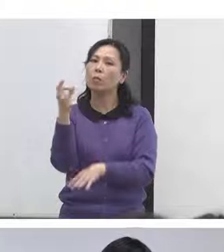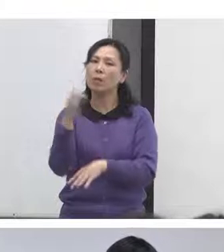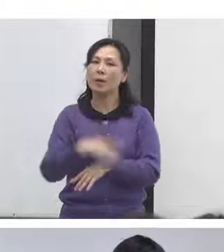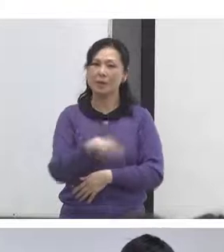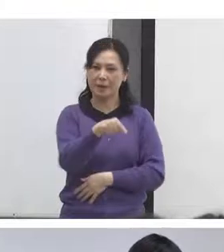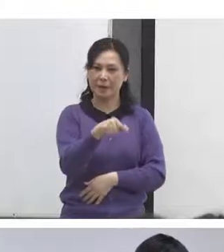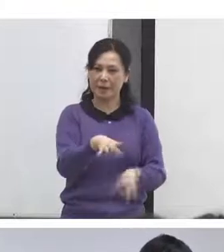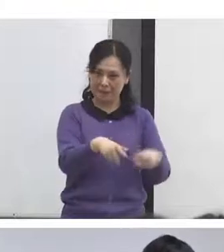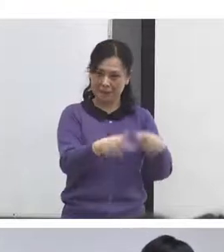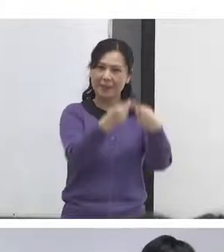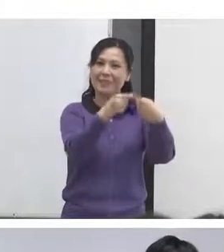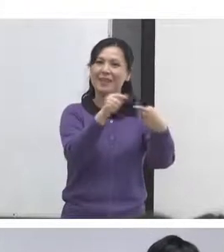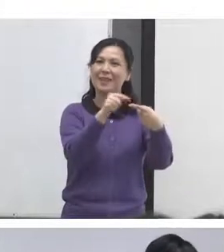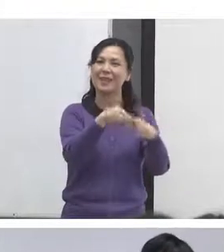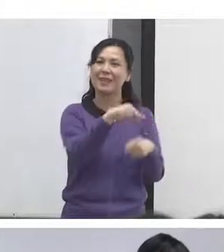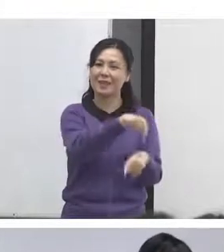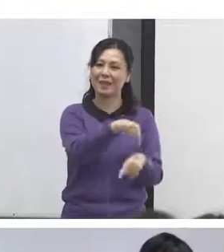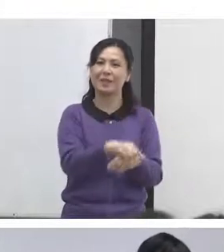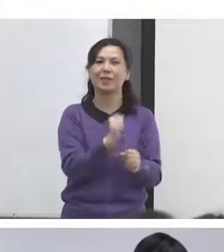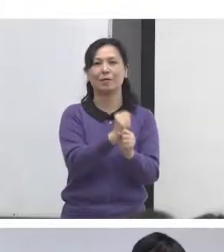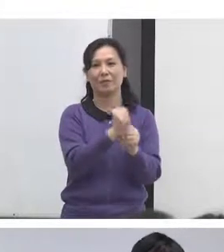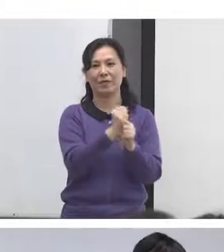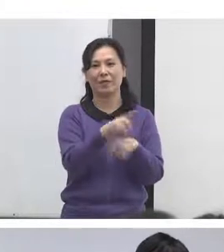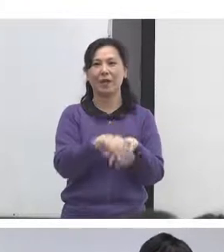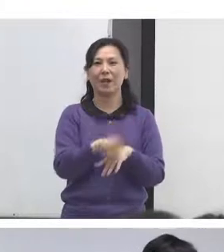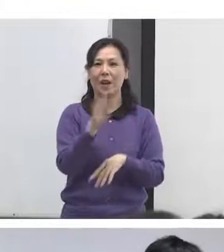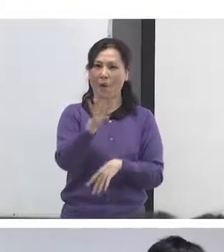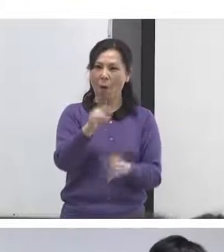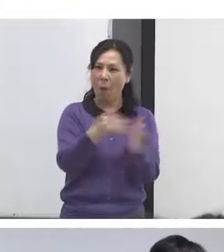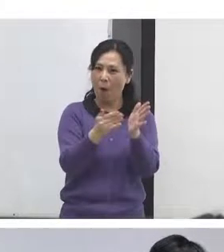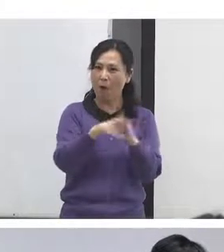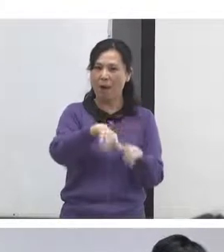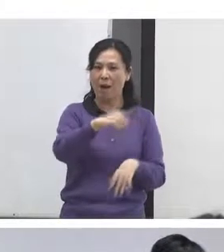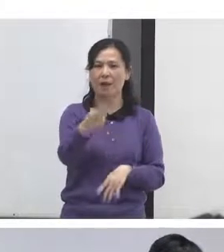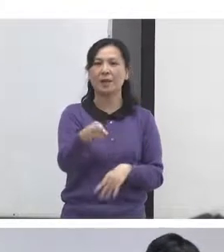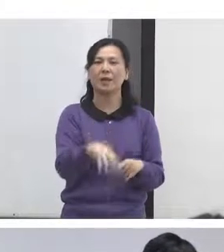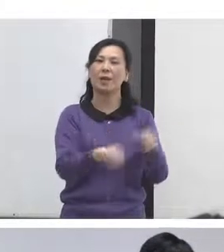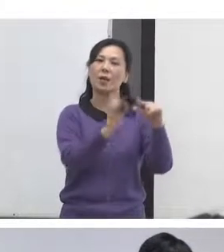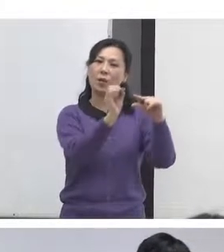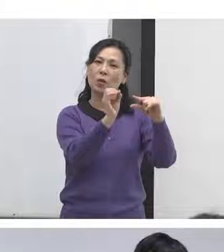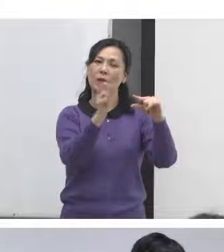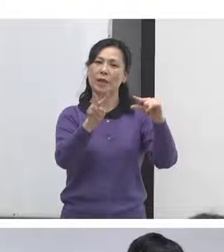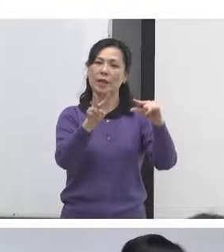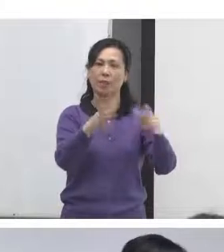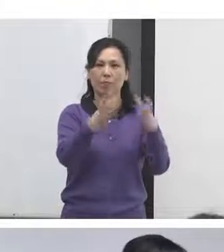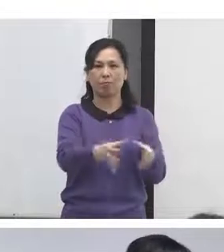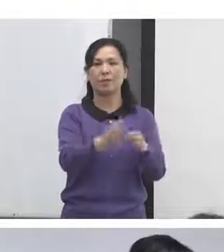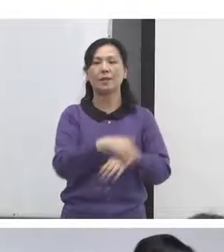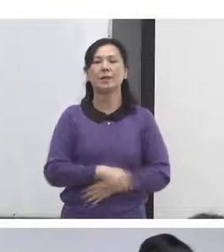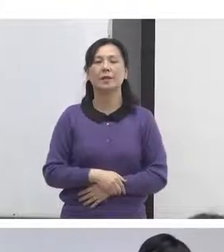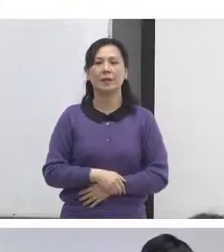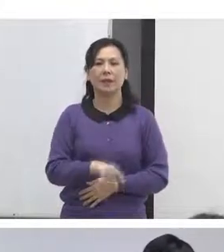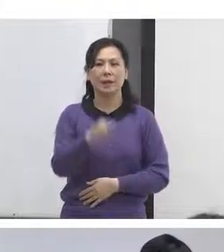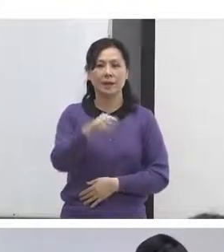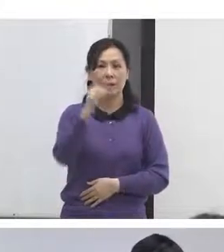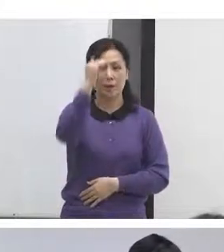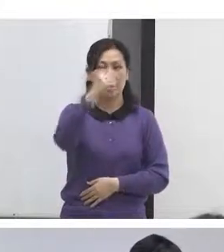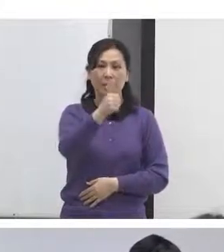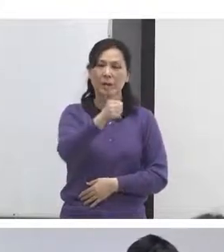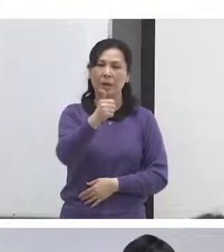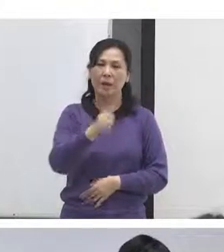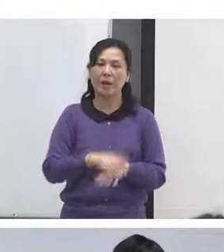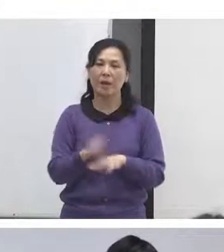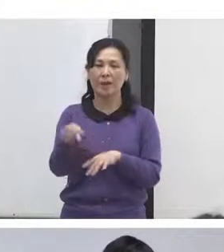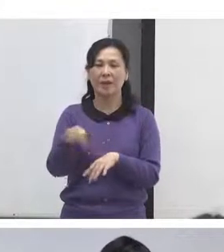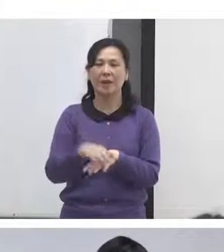部作品，就是有了这个作品才开始有 G0V 的，就是那时候是创办人 CEO 高村长做了这个，然后得到雅虎黑客松得到奖